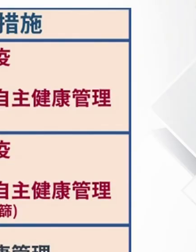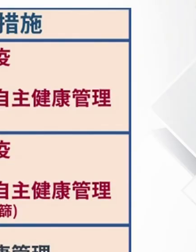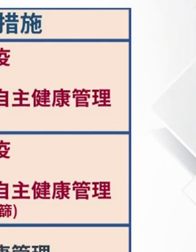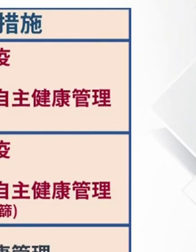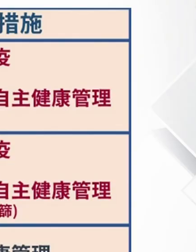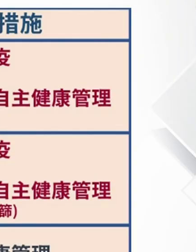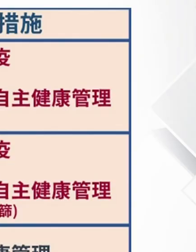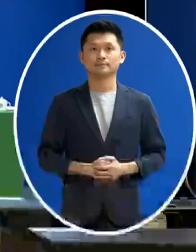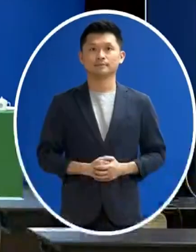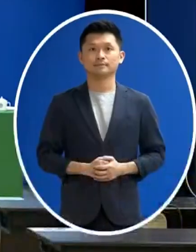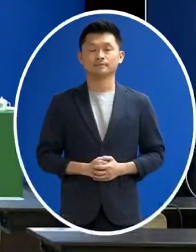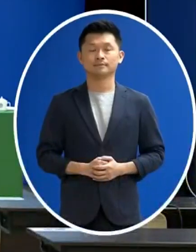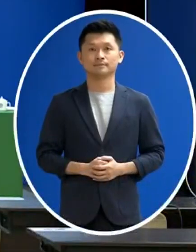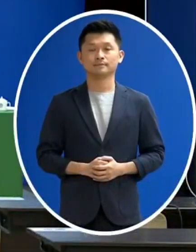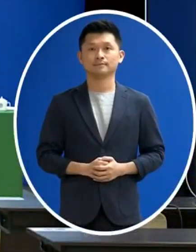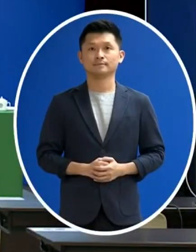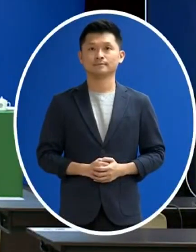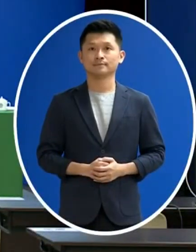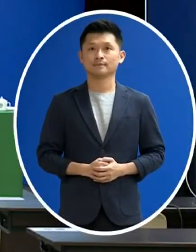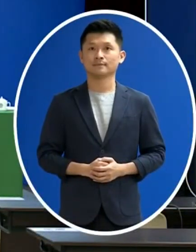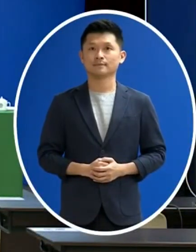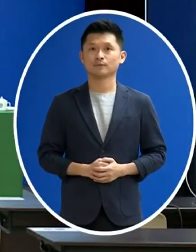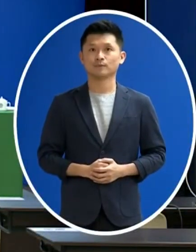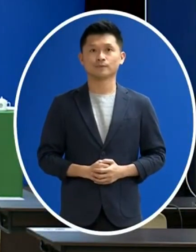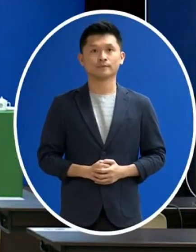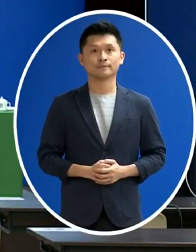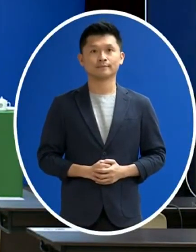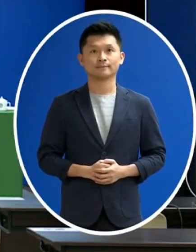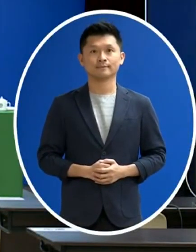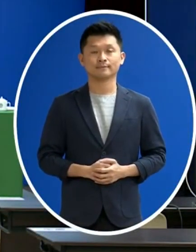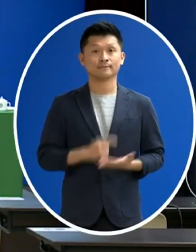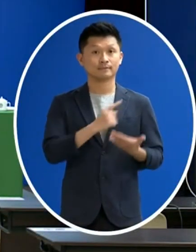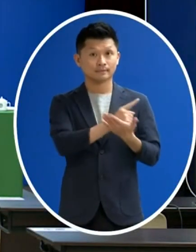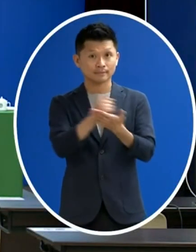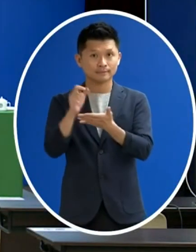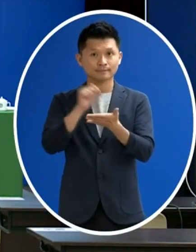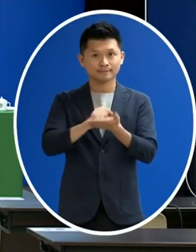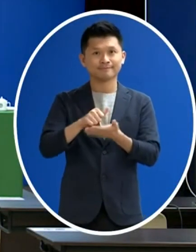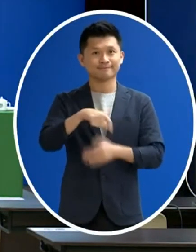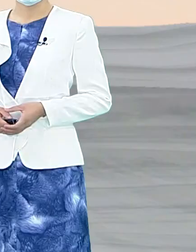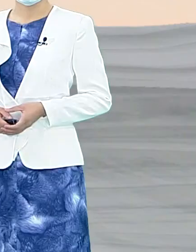的职场健康。原视新闻林亮一顾台北市采访报道。